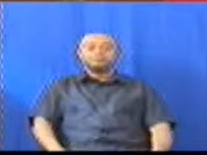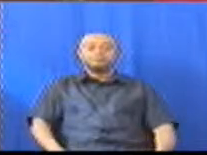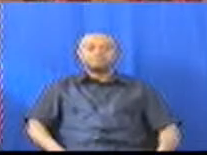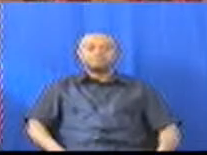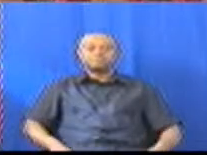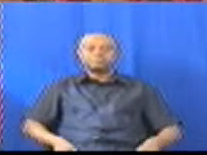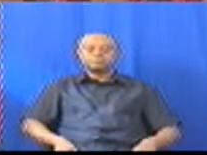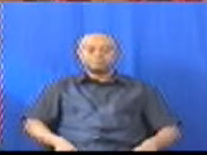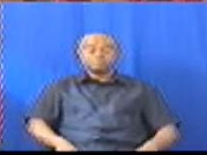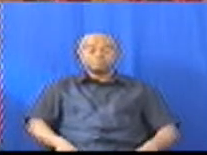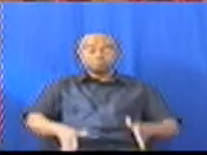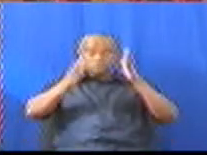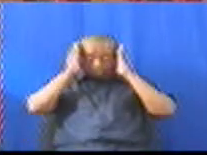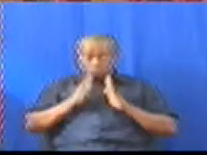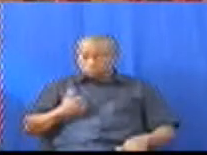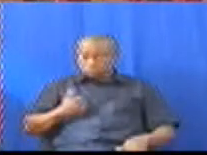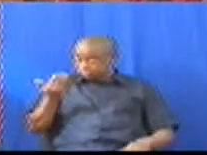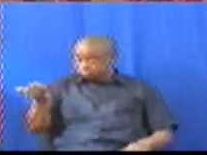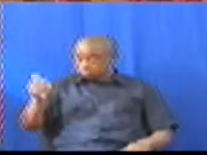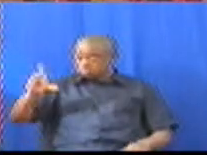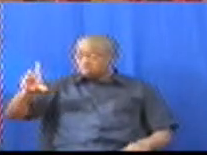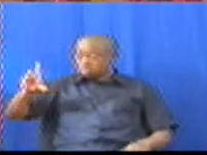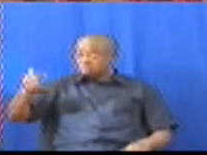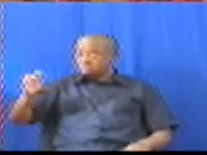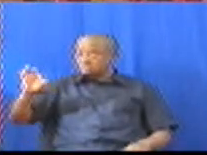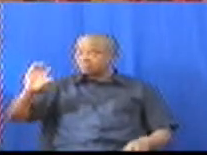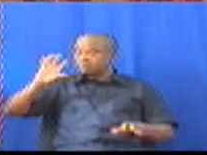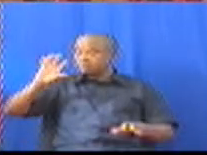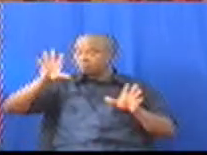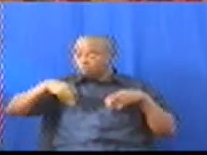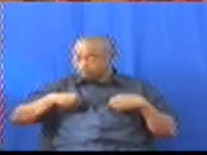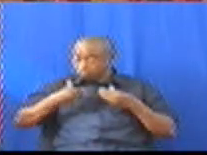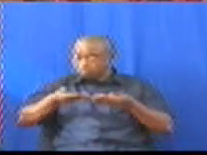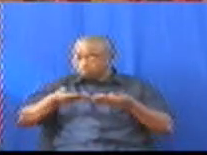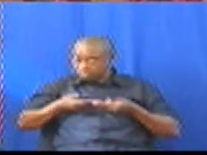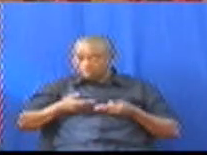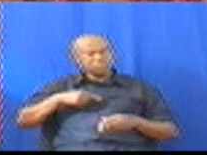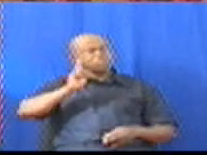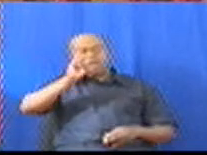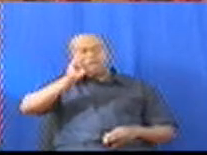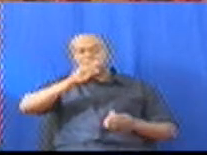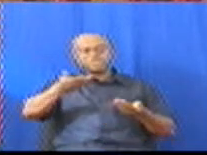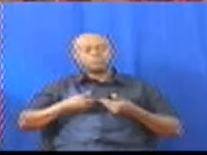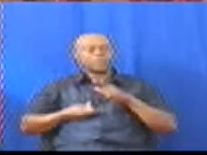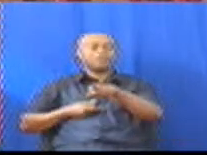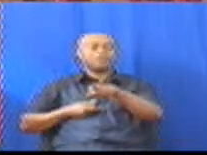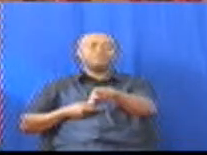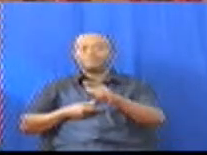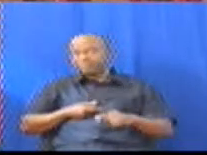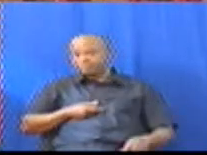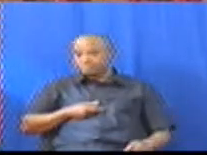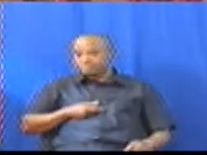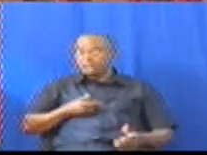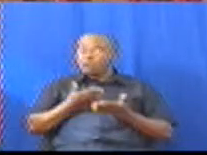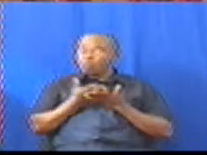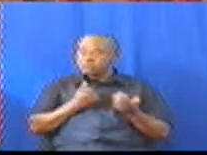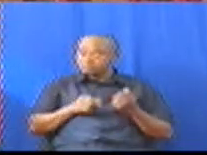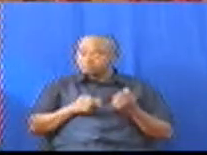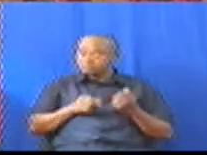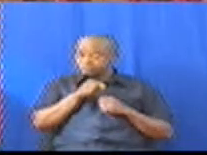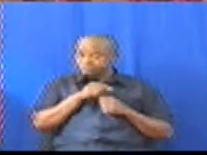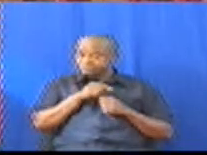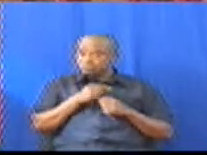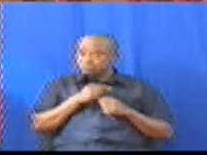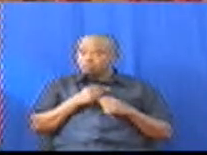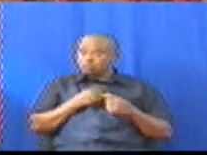Mheshimiwa Latifa Chande, naipokea taarifa hiyo? Mheshimiwa Naibu Spika, siipokee hiyo taarifa kwa sababu unapoongelea kuhusiana